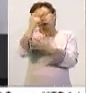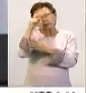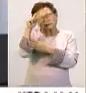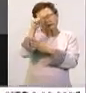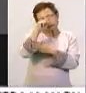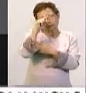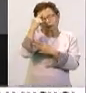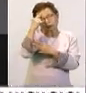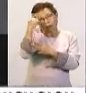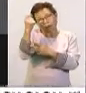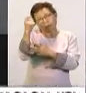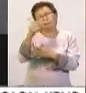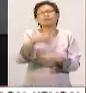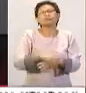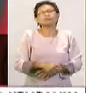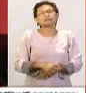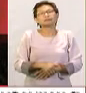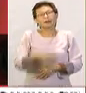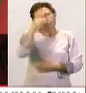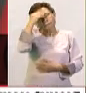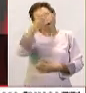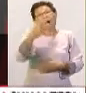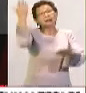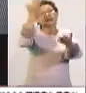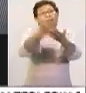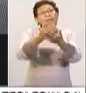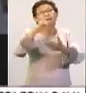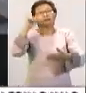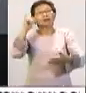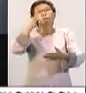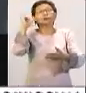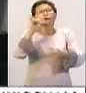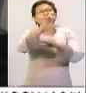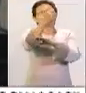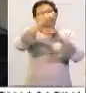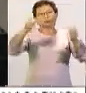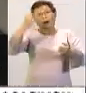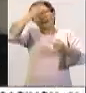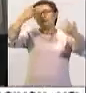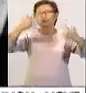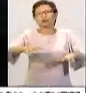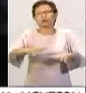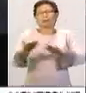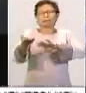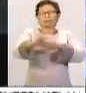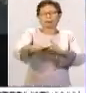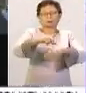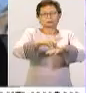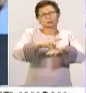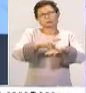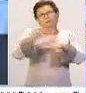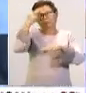keadaan koma. Dalam pada itu, beliau memaklumkan sehingga semalam, 10 jemaah haji telah meninggal dunia di Tanah